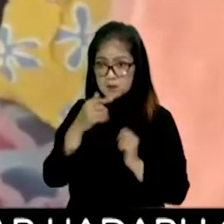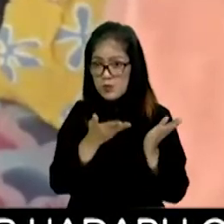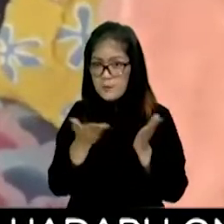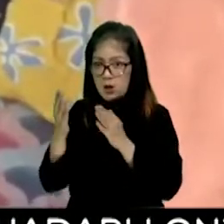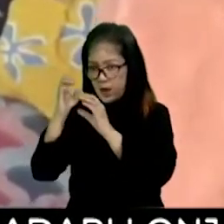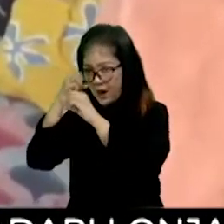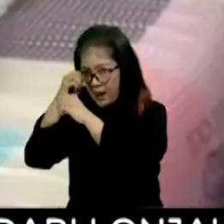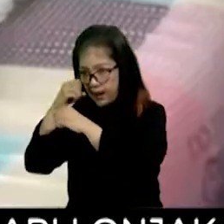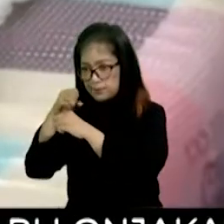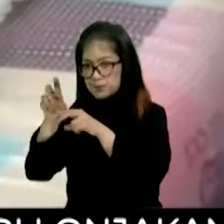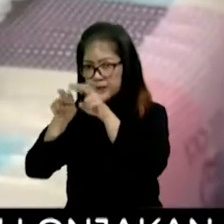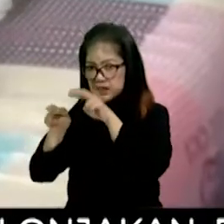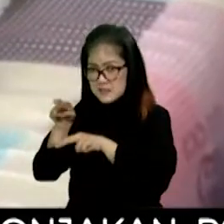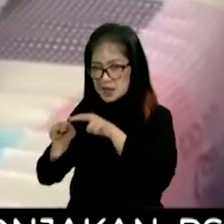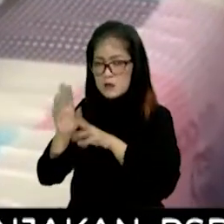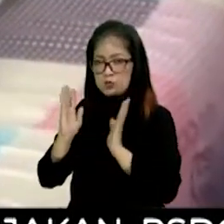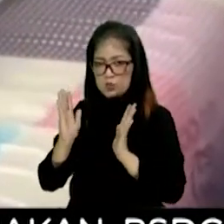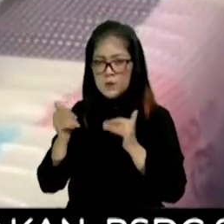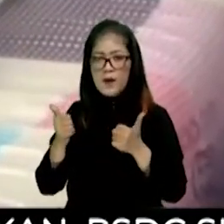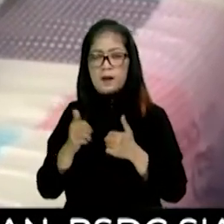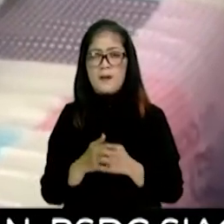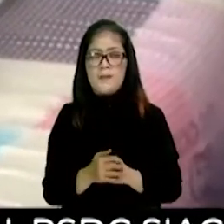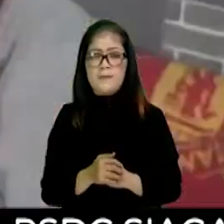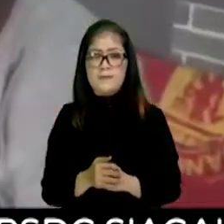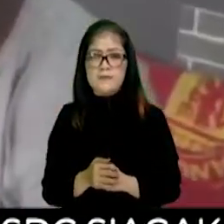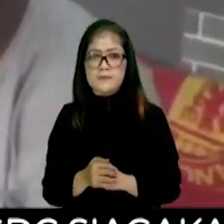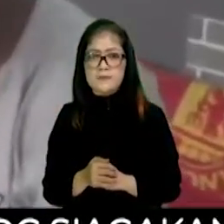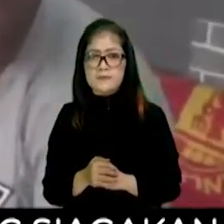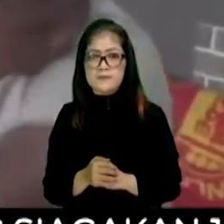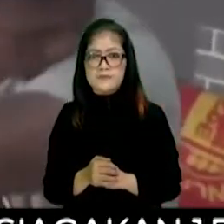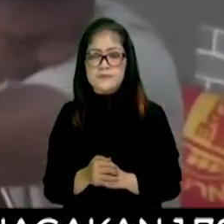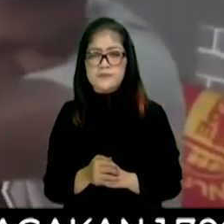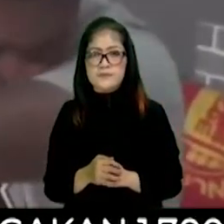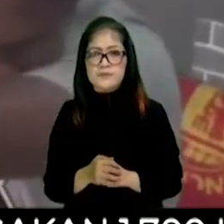untuk diperiksa. Dari Sukabumi, Jawa Barat, Budi Setiawan, iNews melaporkan.